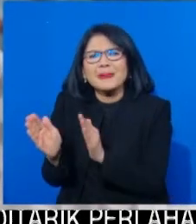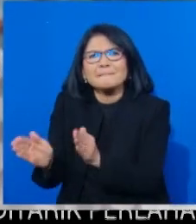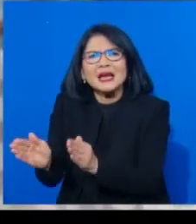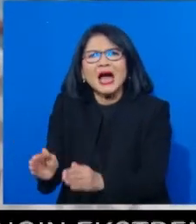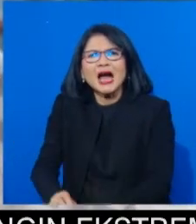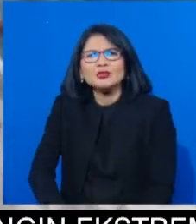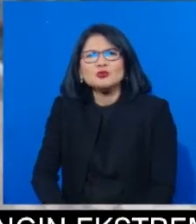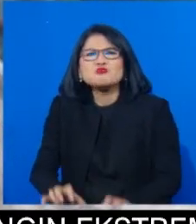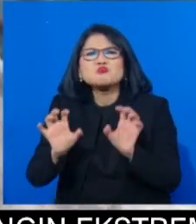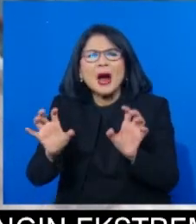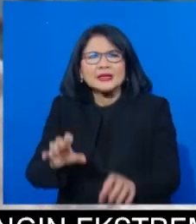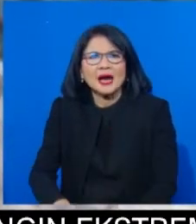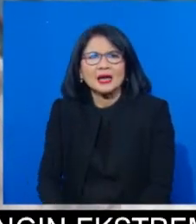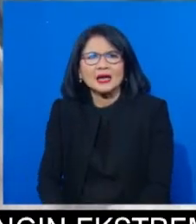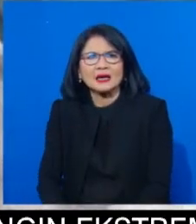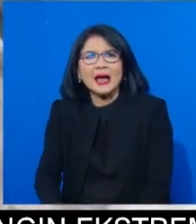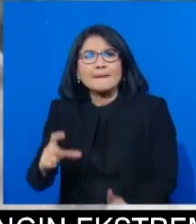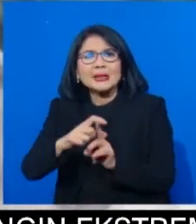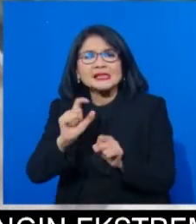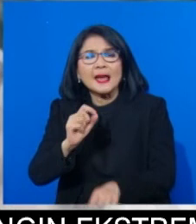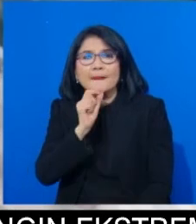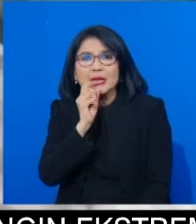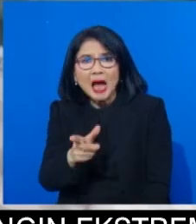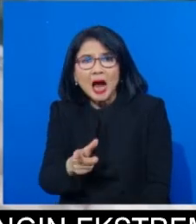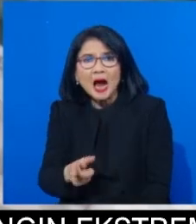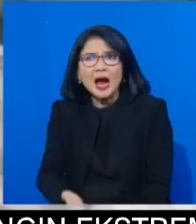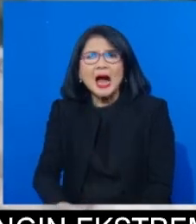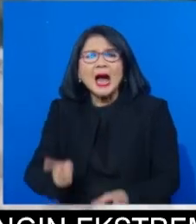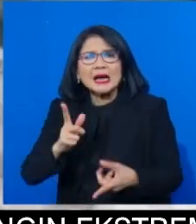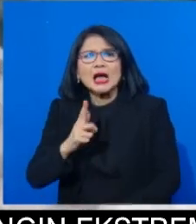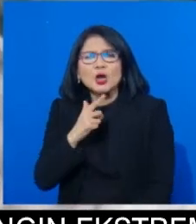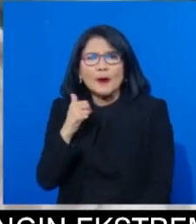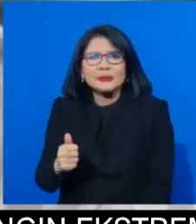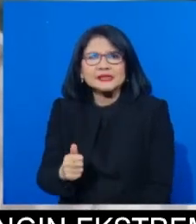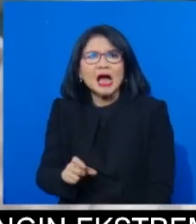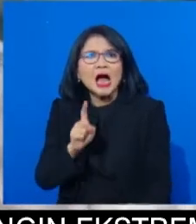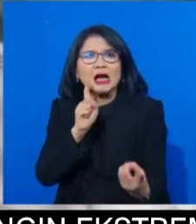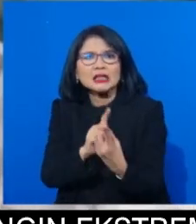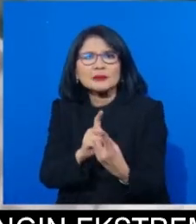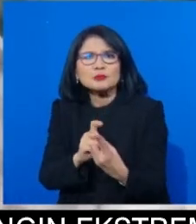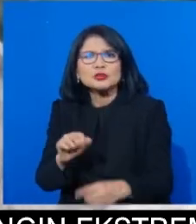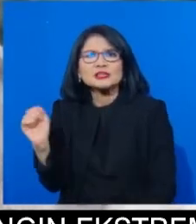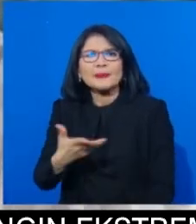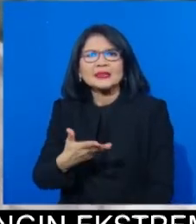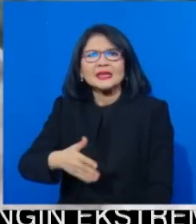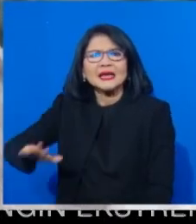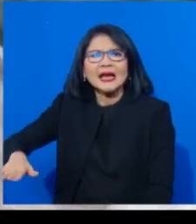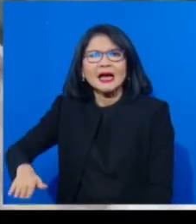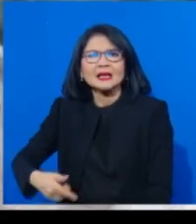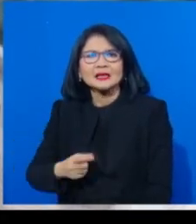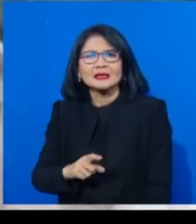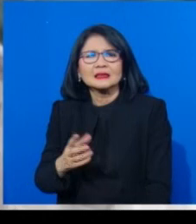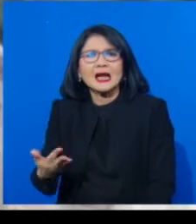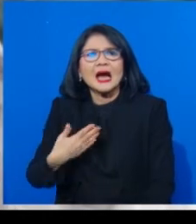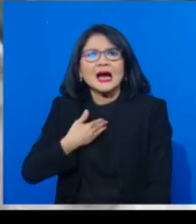berlebihan. Bahkan dia membilang, kalau bisa bertemu dengan secepatnya dengan anaknya. Anak kami dikemanakan